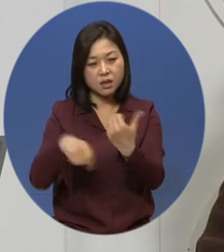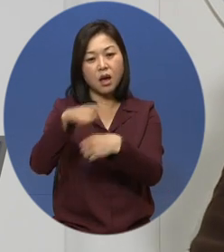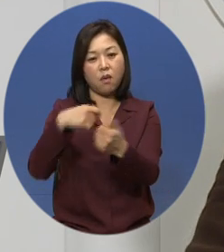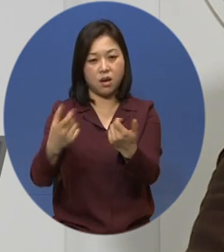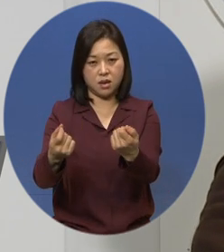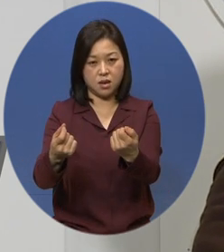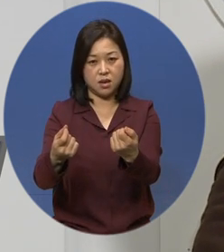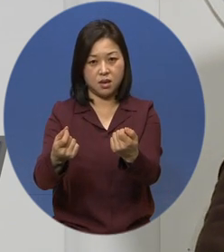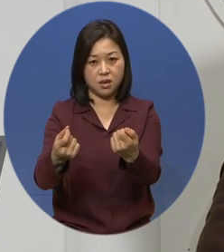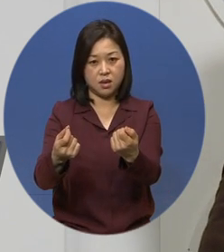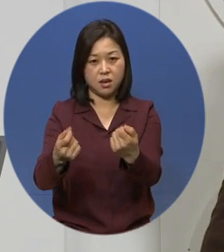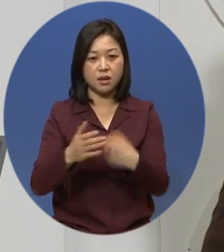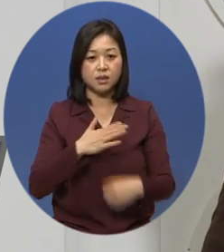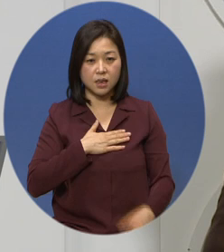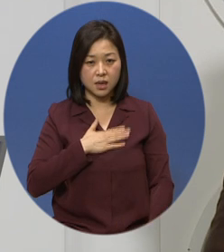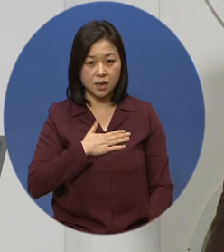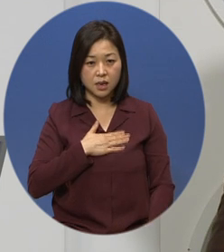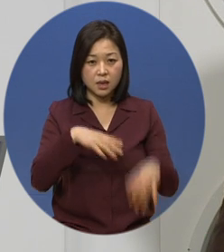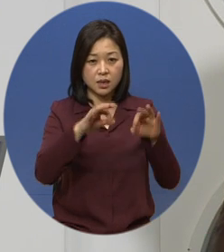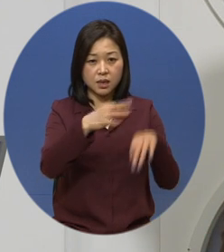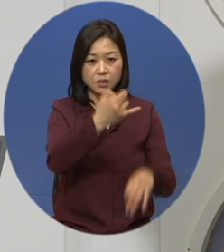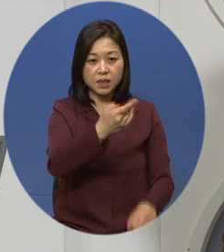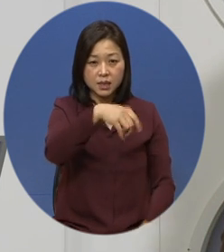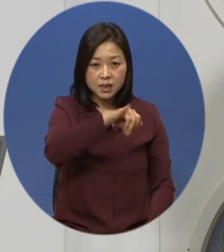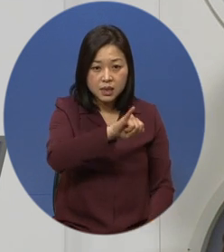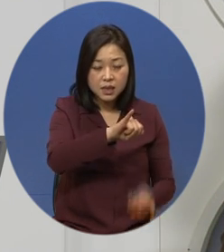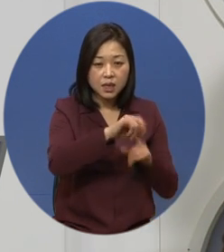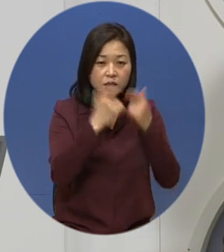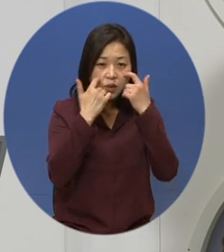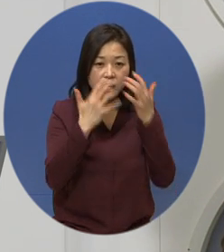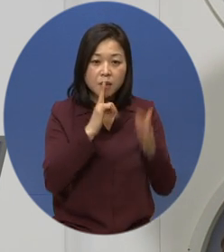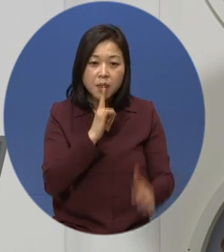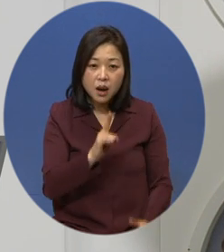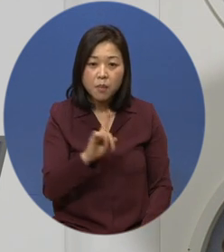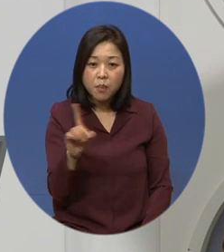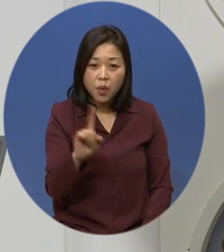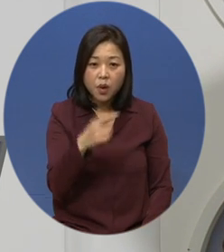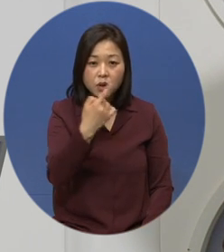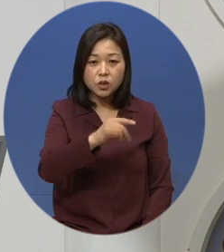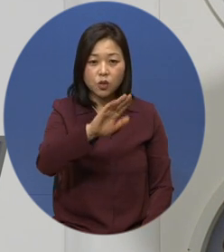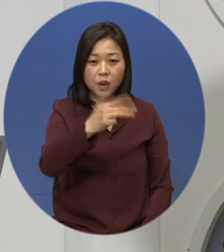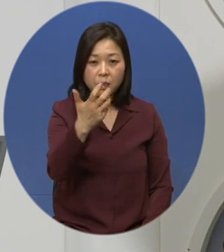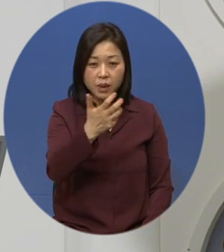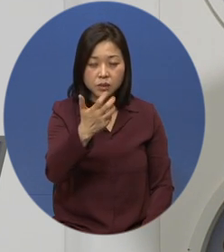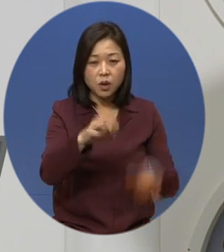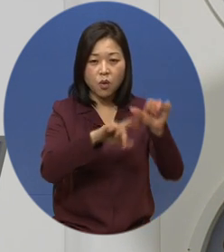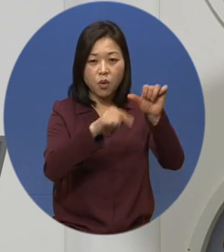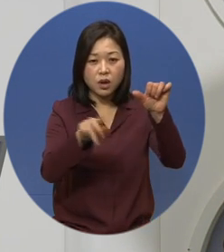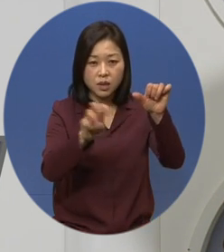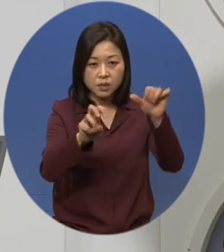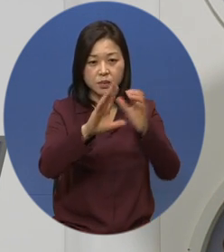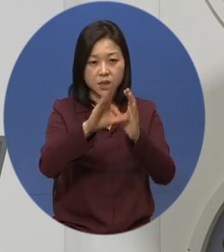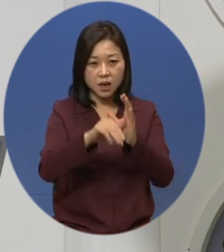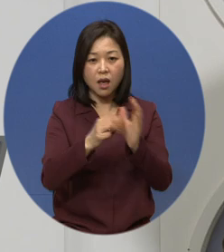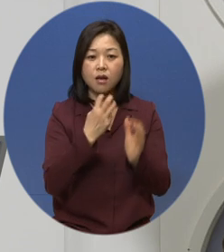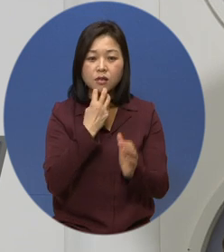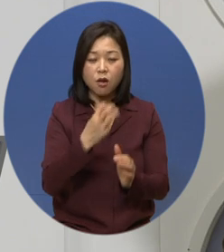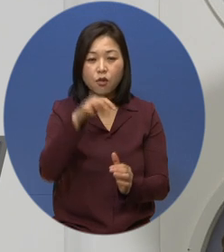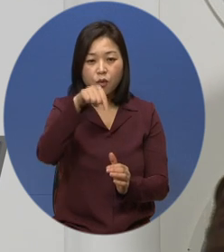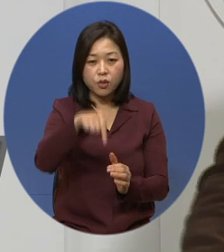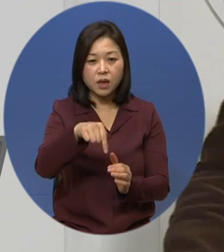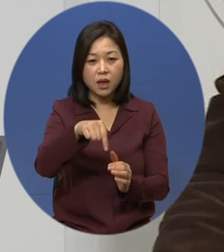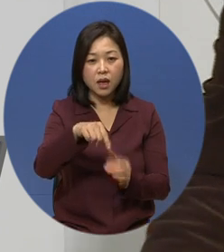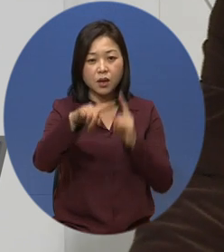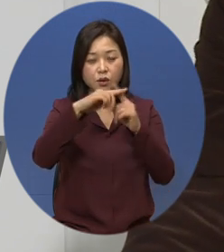때문에 어제가 김 의 위기 정확히 말하면 1980 년 5월 30일날 솔의 있는